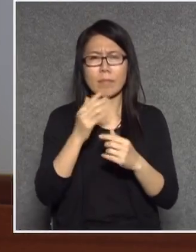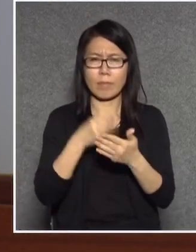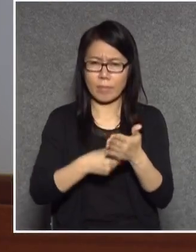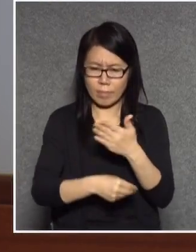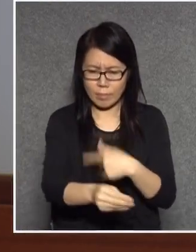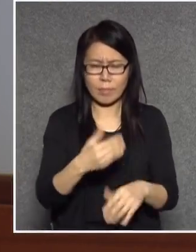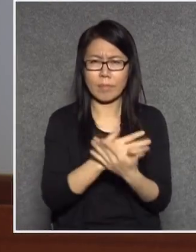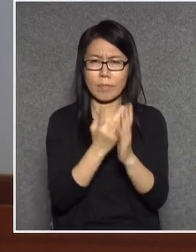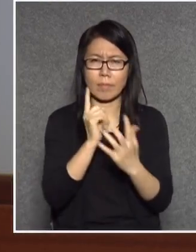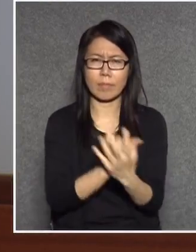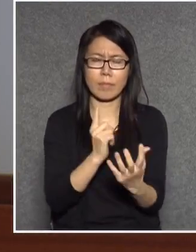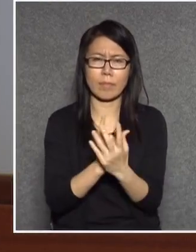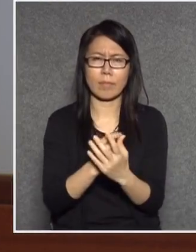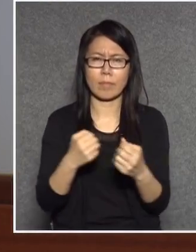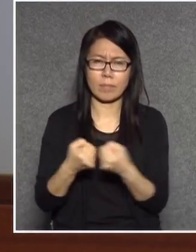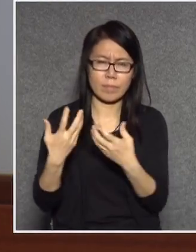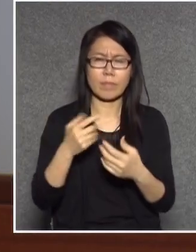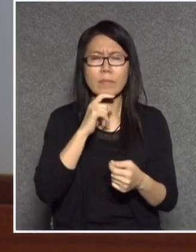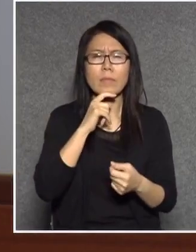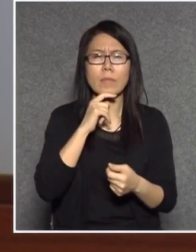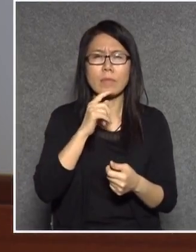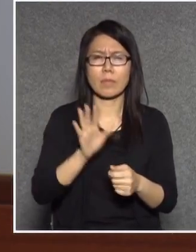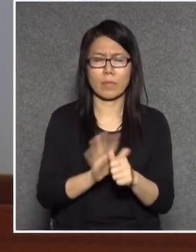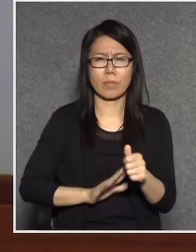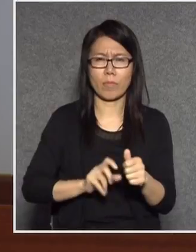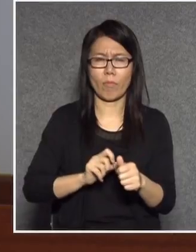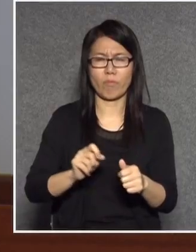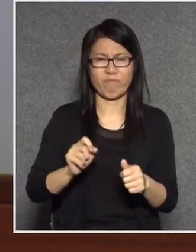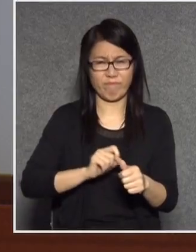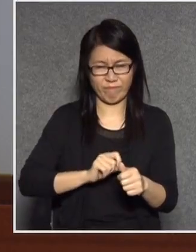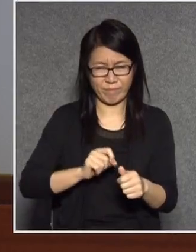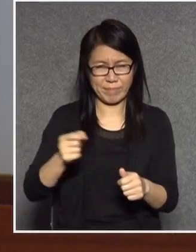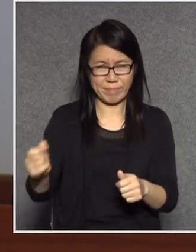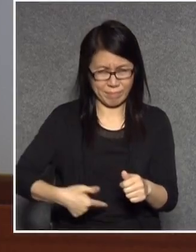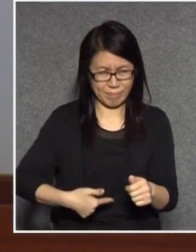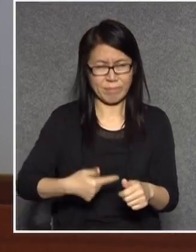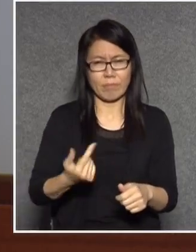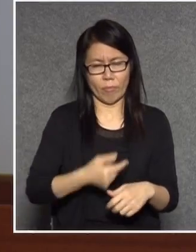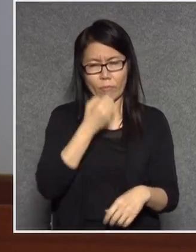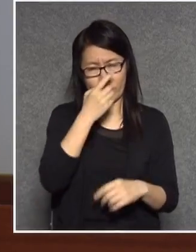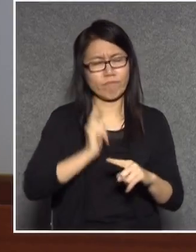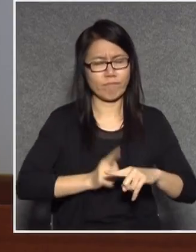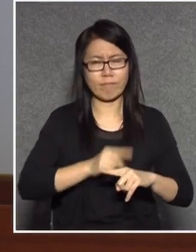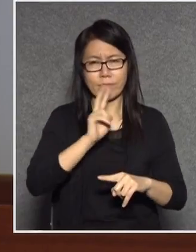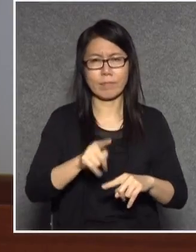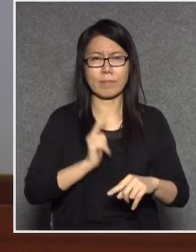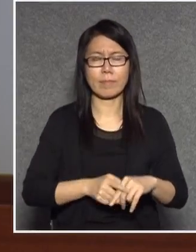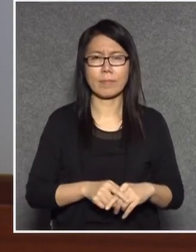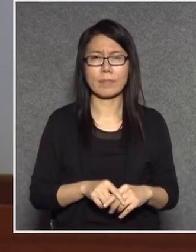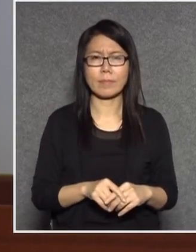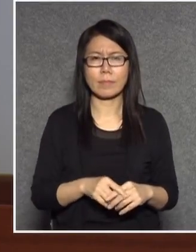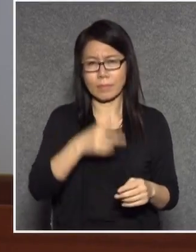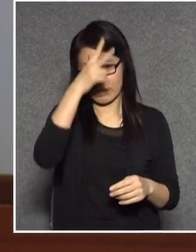到的衝擊呢其實比香港是更加大的，這些是事實，亦都是張張明心。但梁振